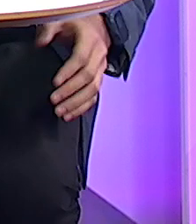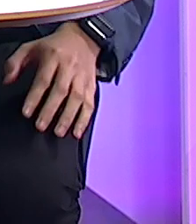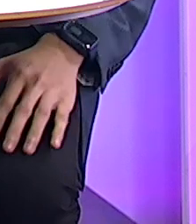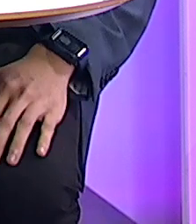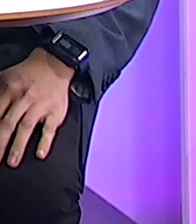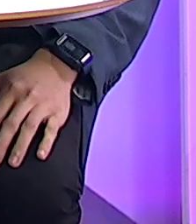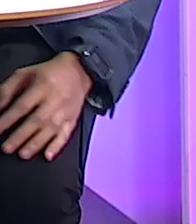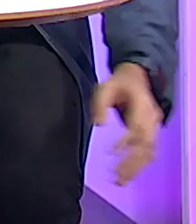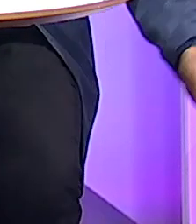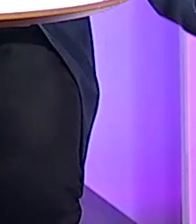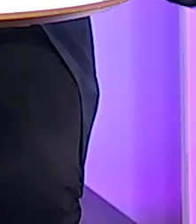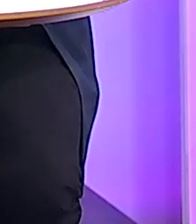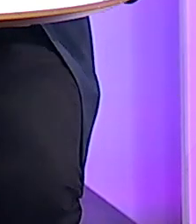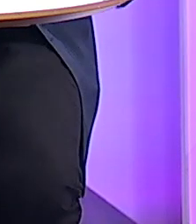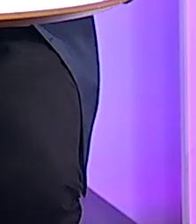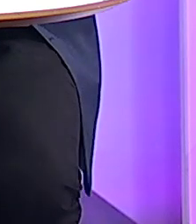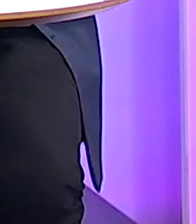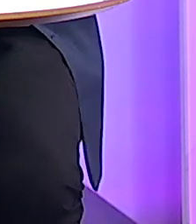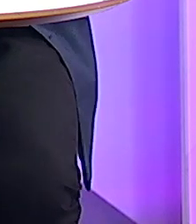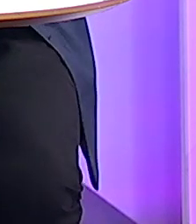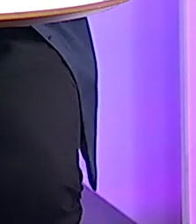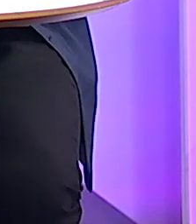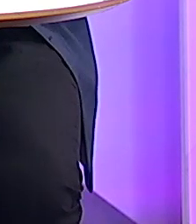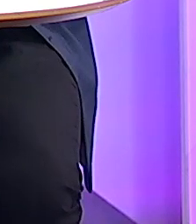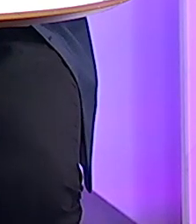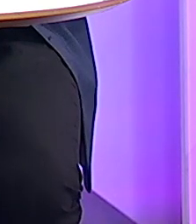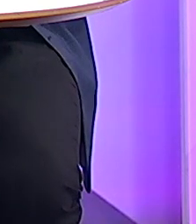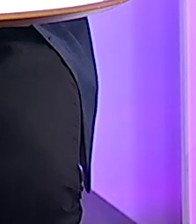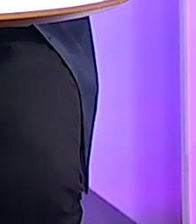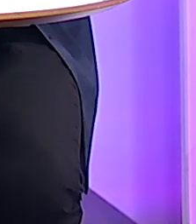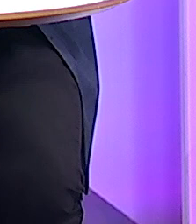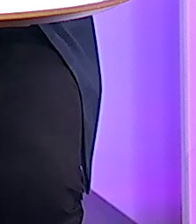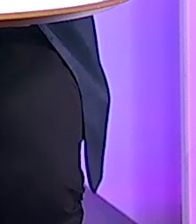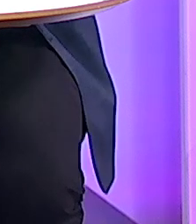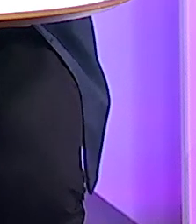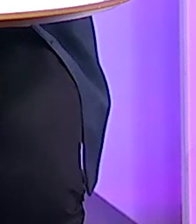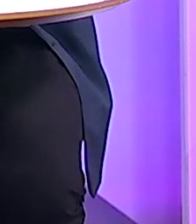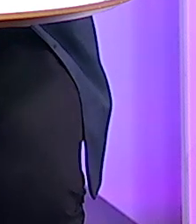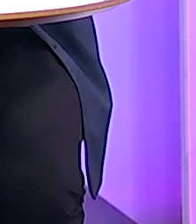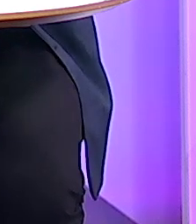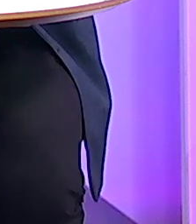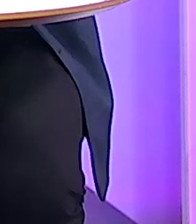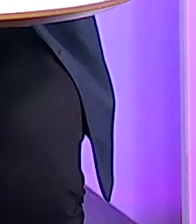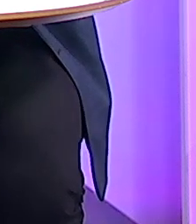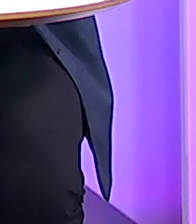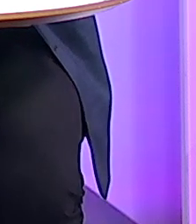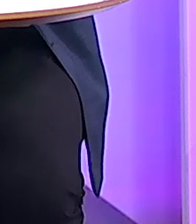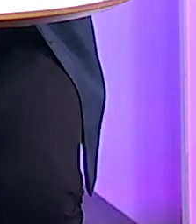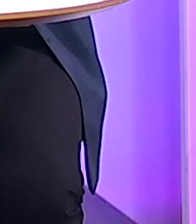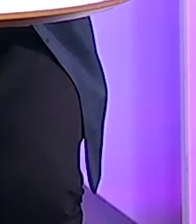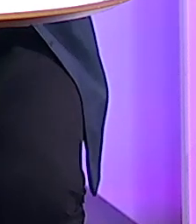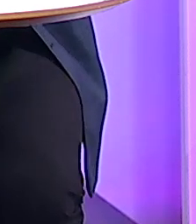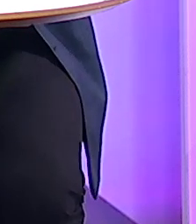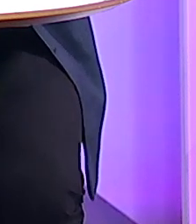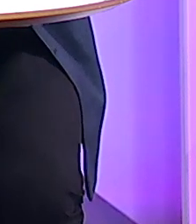Assalamualaikum, salam sejahtera dan salam keluarga Malaysia. Anda bersama saya Irfan Syahmi di saluran Didiktv KPM. Untuk